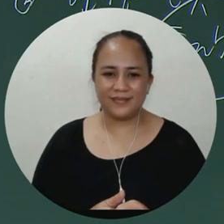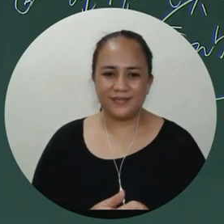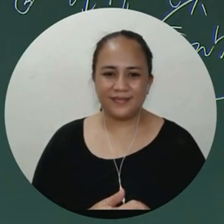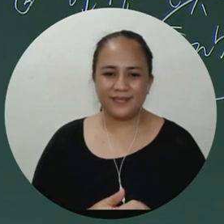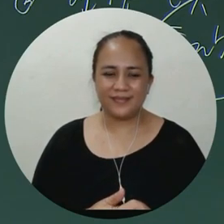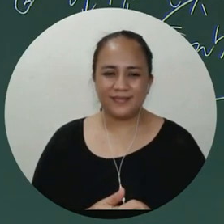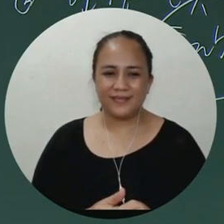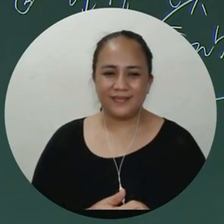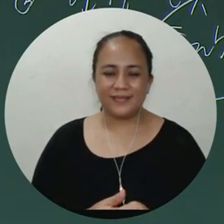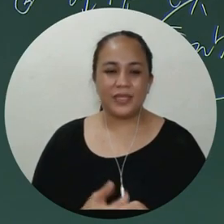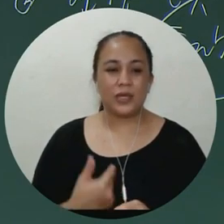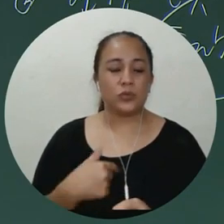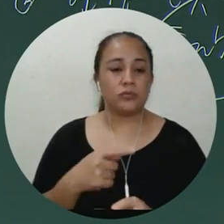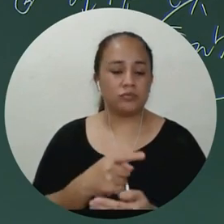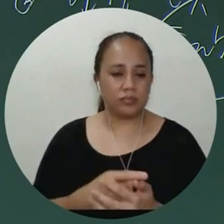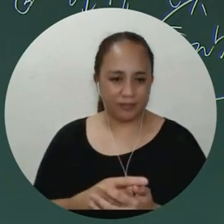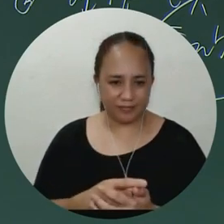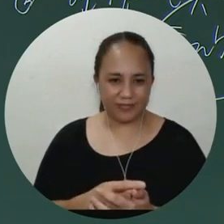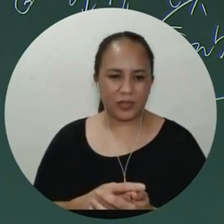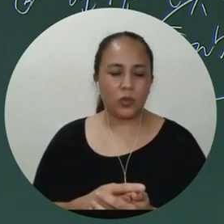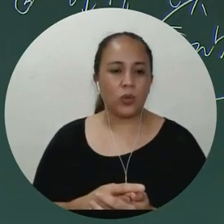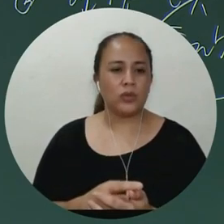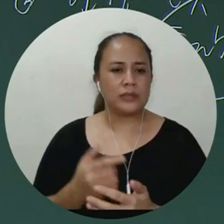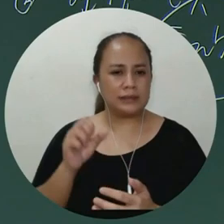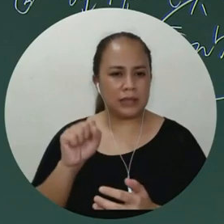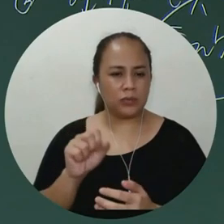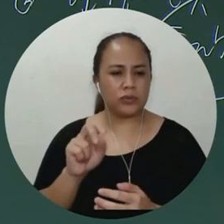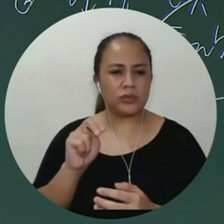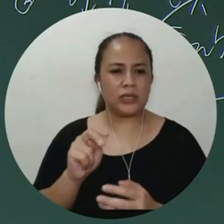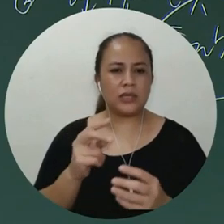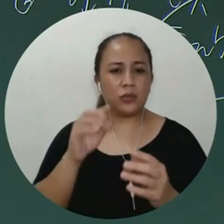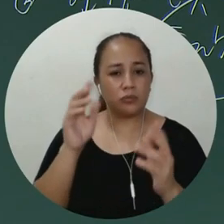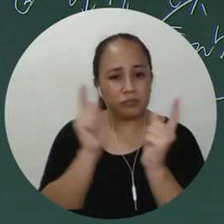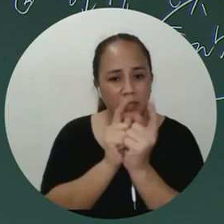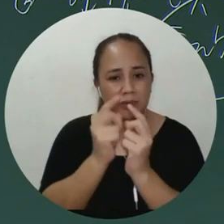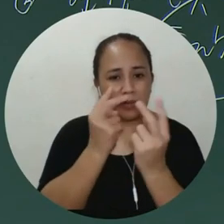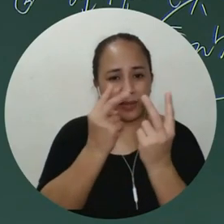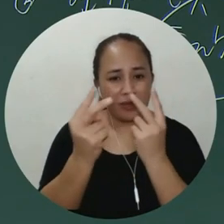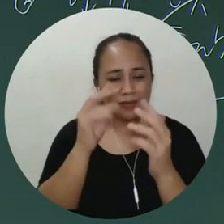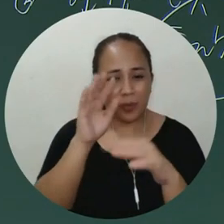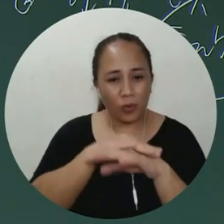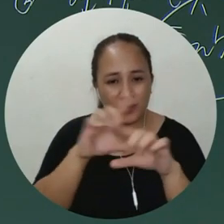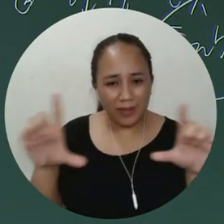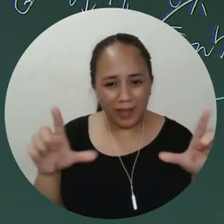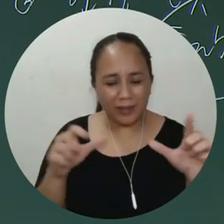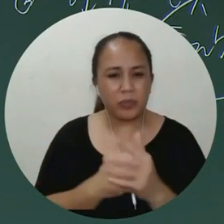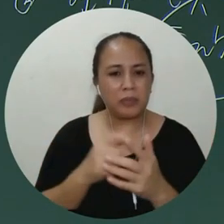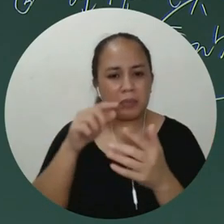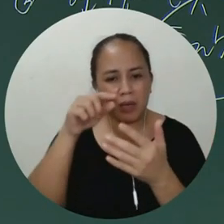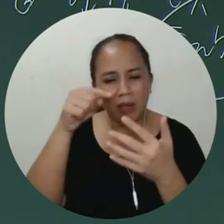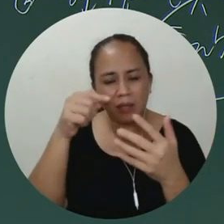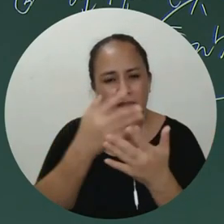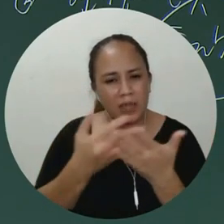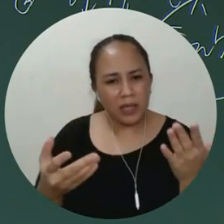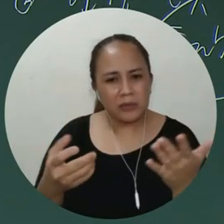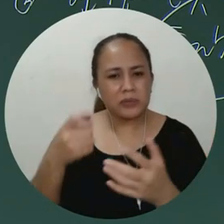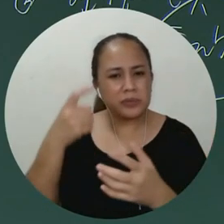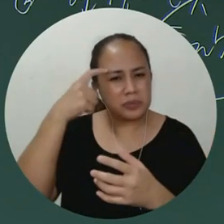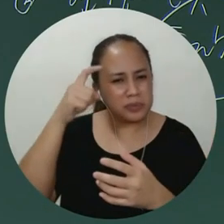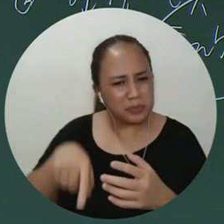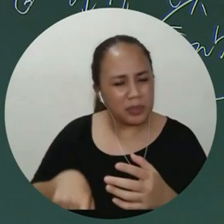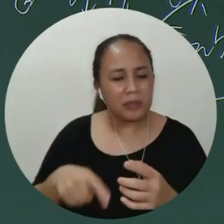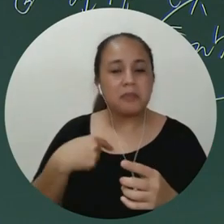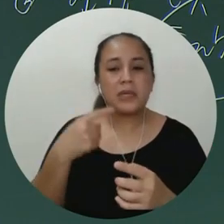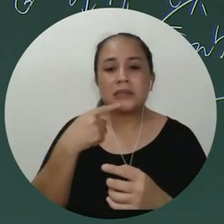그랬어요. And so although we meet virtually, so even if there may be certain things that you have not understood very well, I told